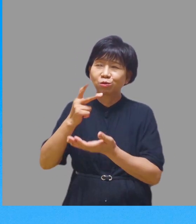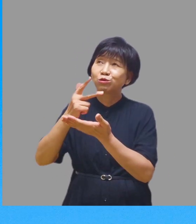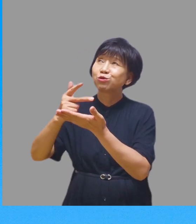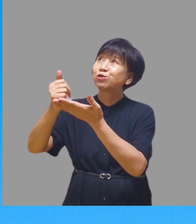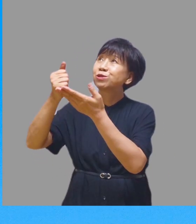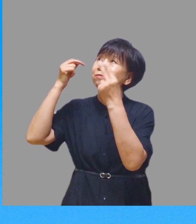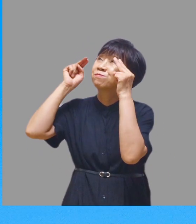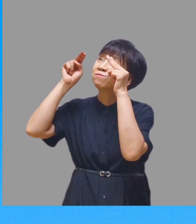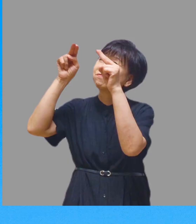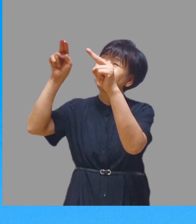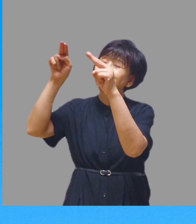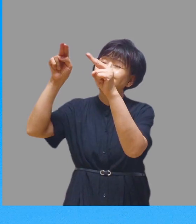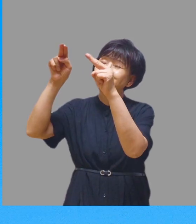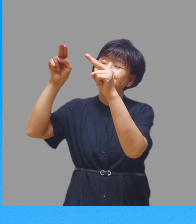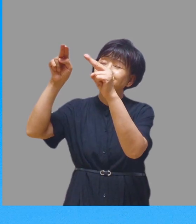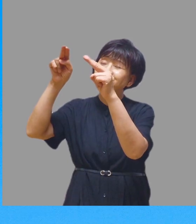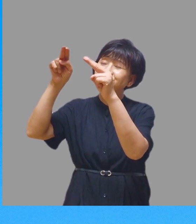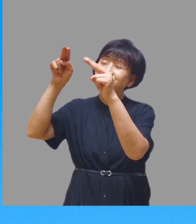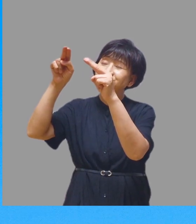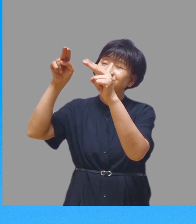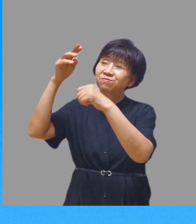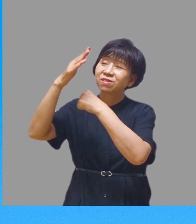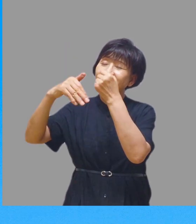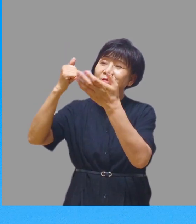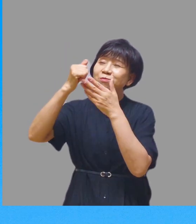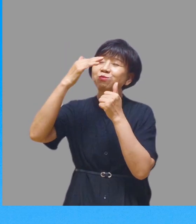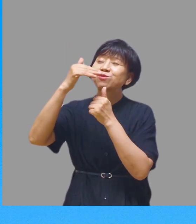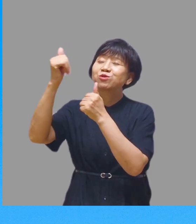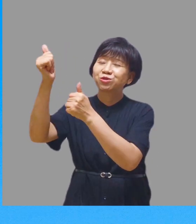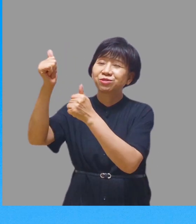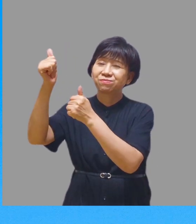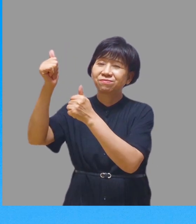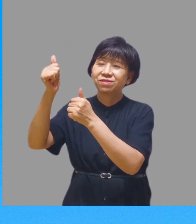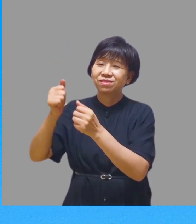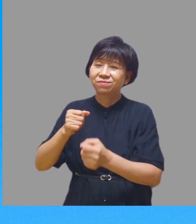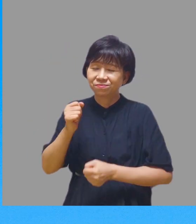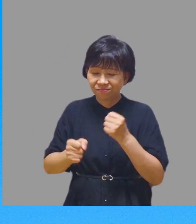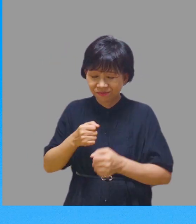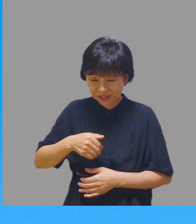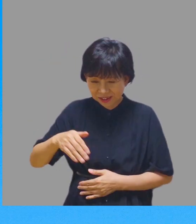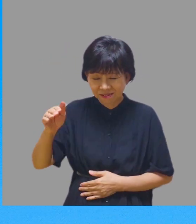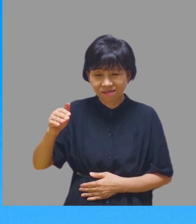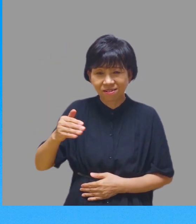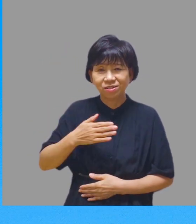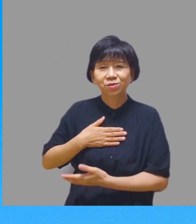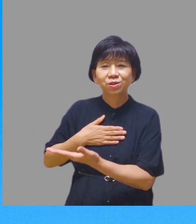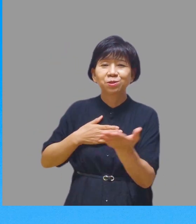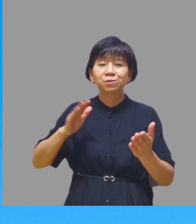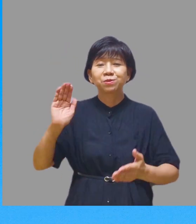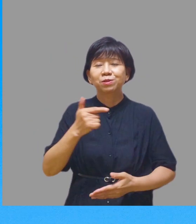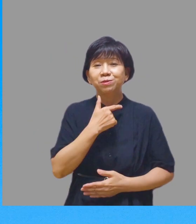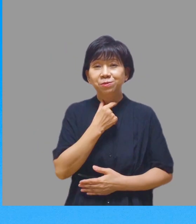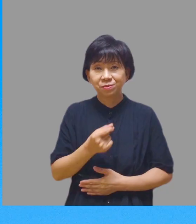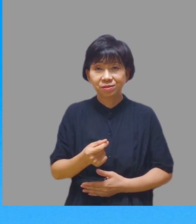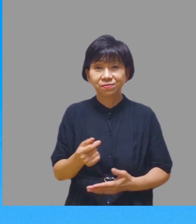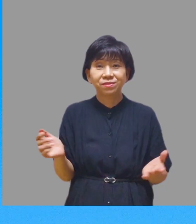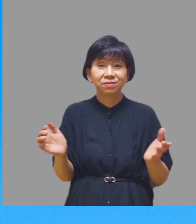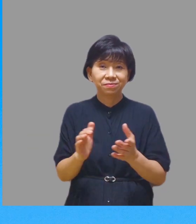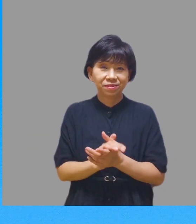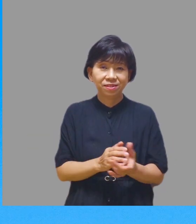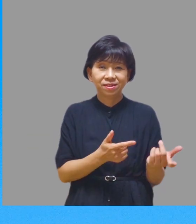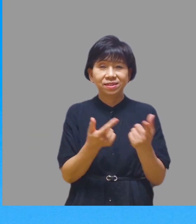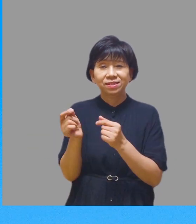하늘의 부르심을 향해 달려가는 저 여러분 모든 성도님들 되시기를 소망합니다. 아멘.